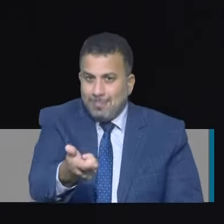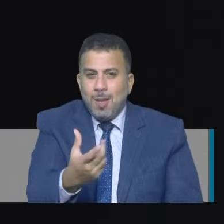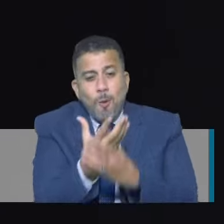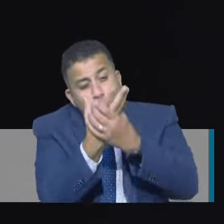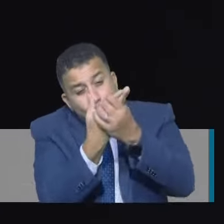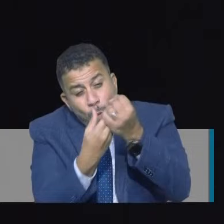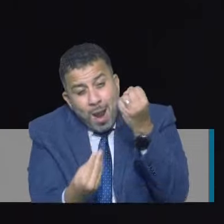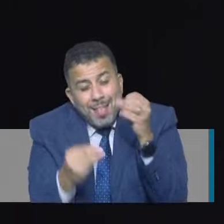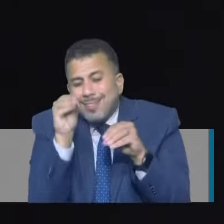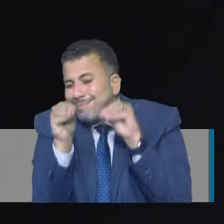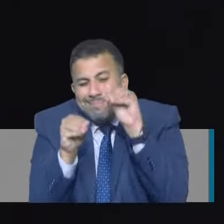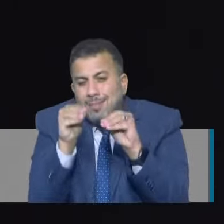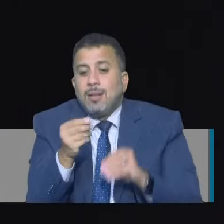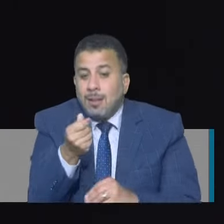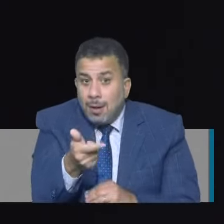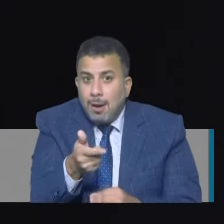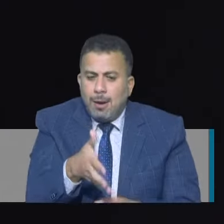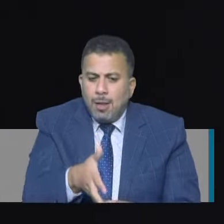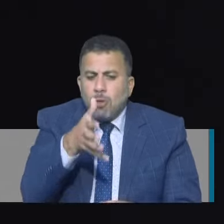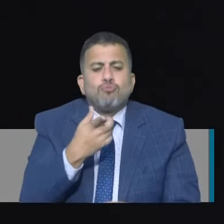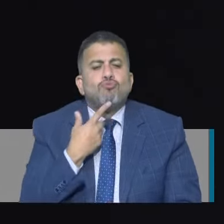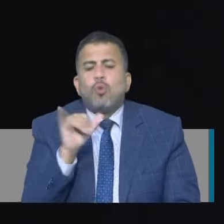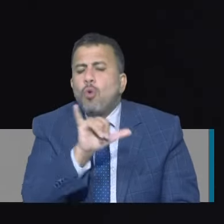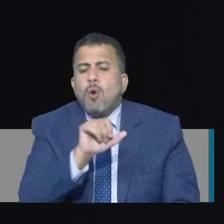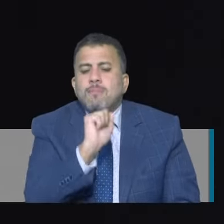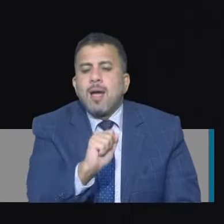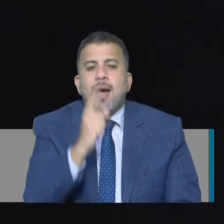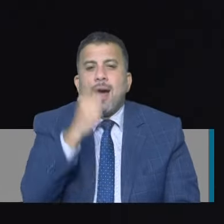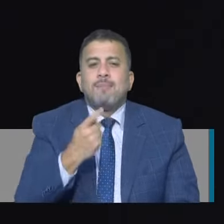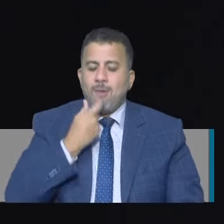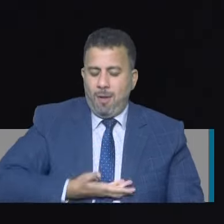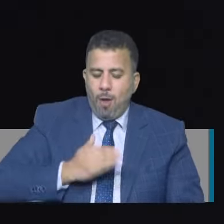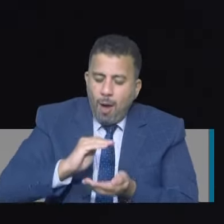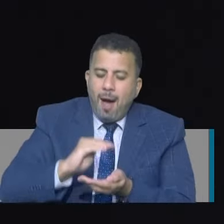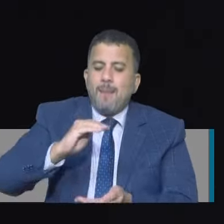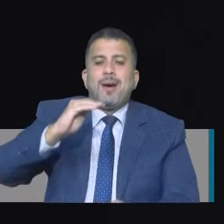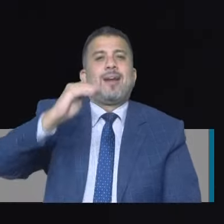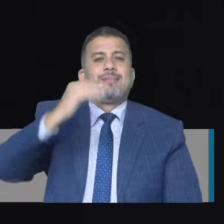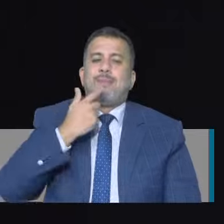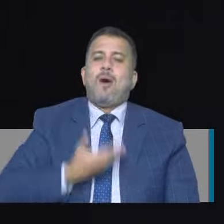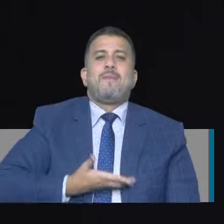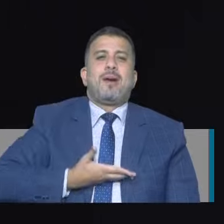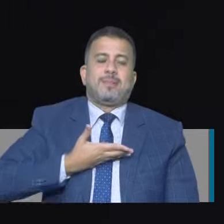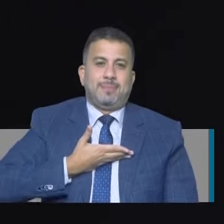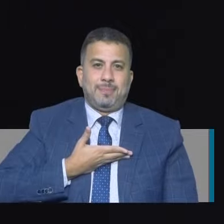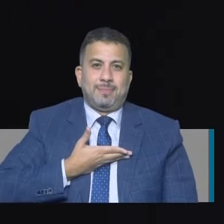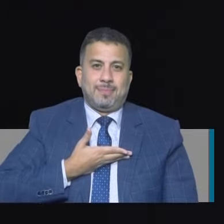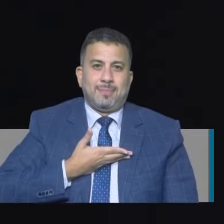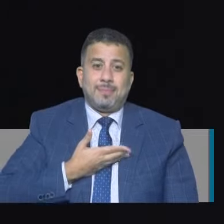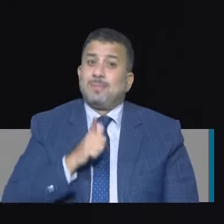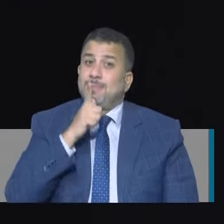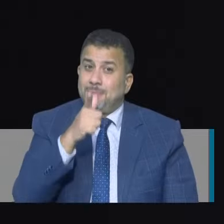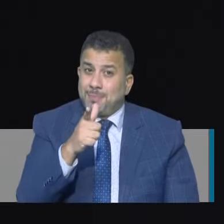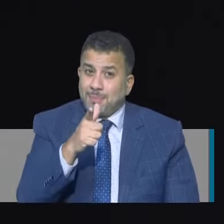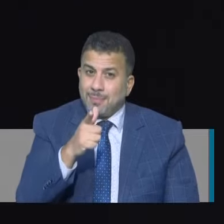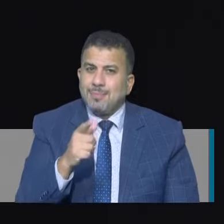ولادتهم وتزداد هذه النفقه حسب احتياجاتهم واعمارهم ما اردت قوله